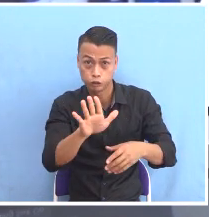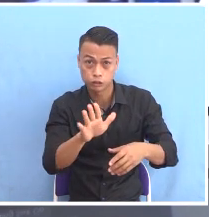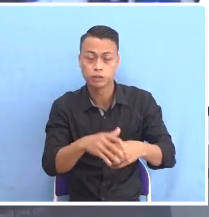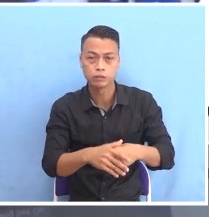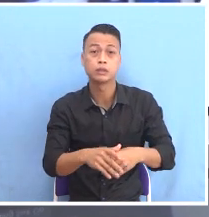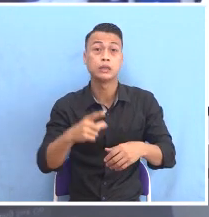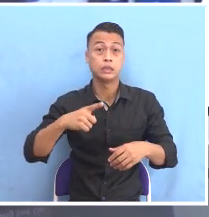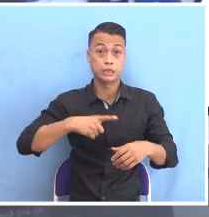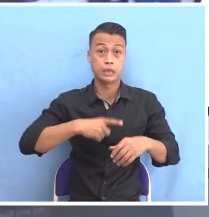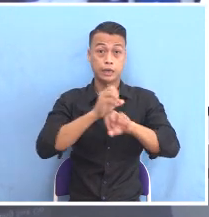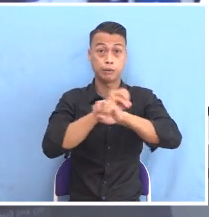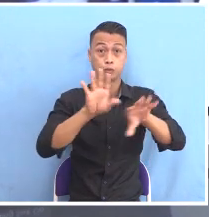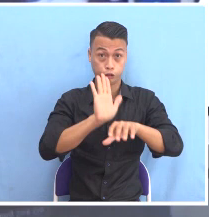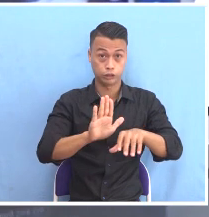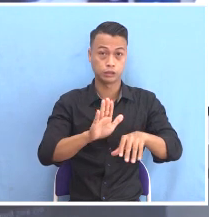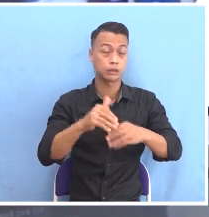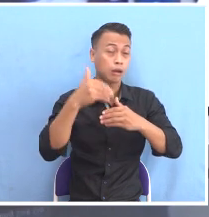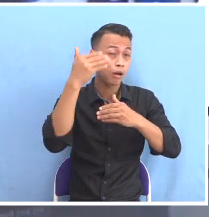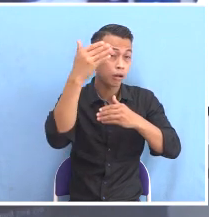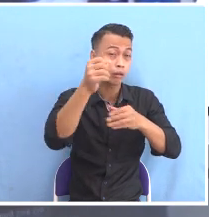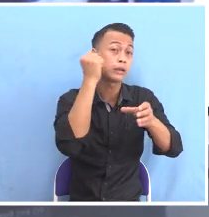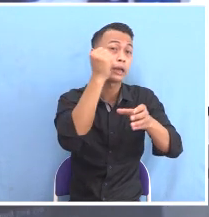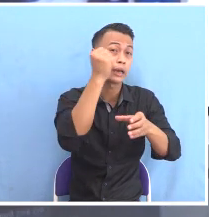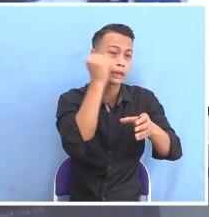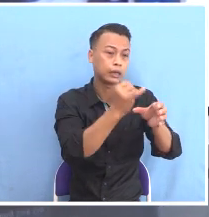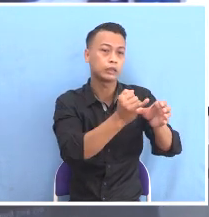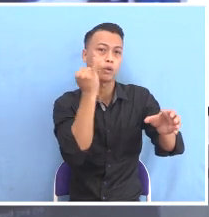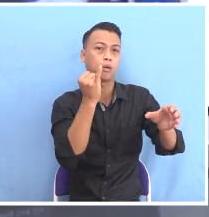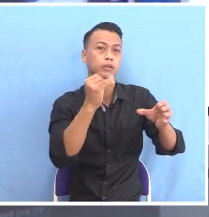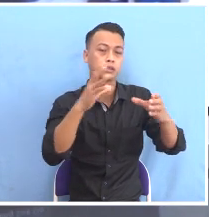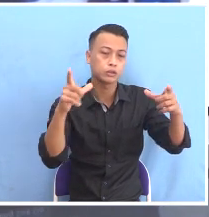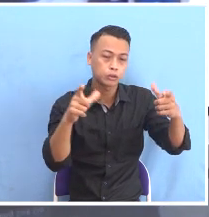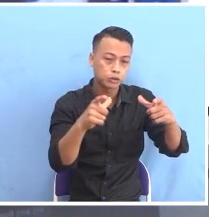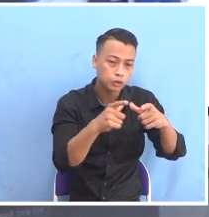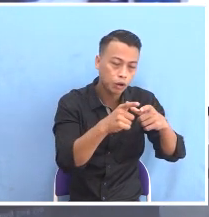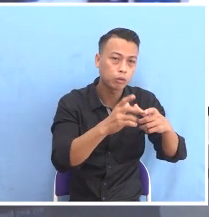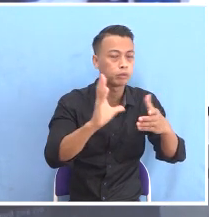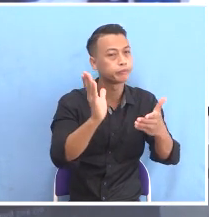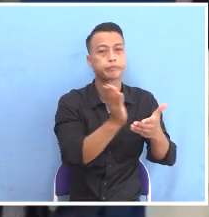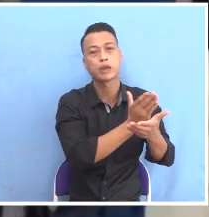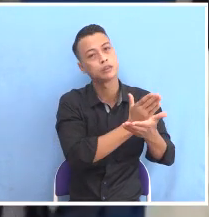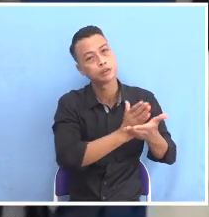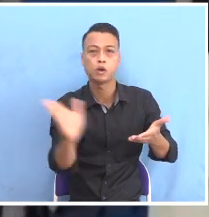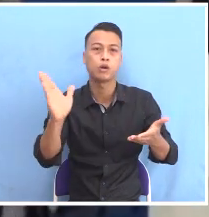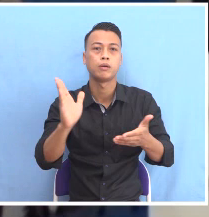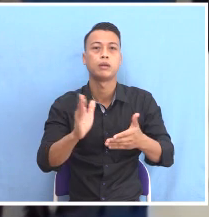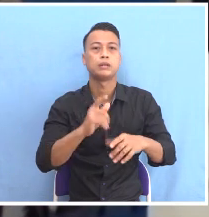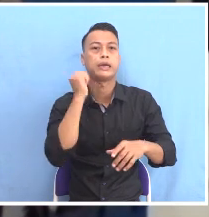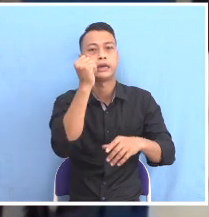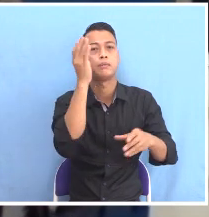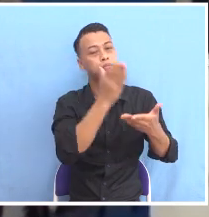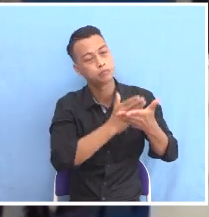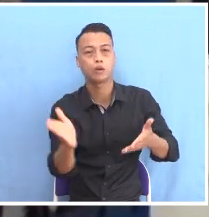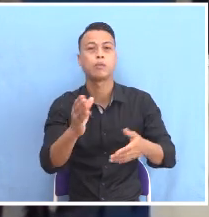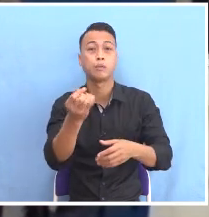ဆုတ်ခွာသွားမယ်ဆိုတဲ့အနေအထားမျိုးရှိပါတယ်။အဲဒါပေမဲ့လည်းဒီအချိန်မှာဘယ်လိုသွားမယ်ဆိုတာလည်းကျွန်တော်လက်ရှိမှာတော့မသိသေးဘူး။နိုင်ငံရေးဆွေးနွေးပွဲတွေကတိုးတက်လာ